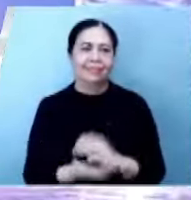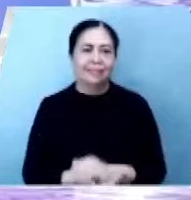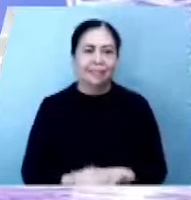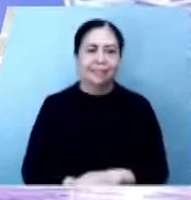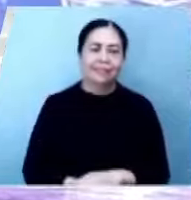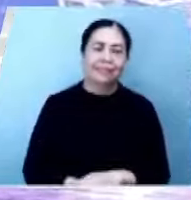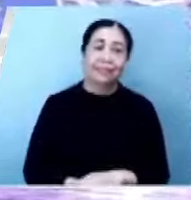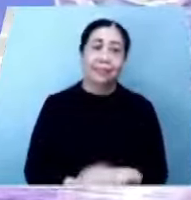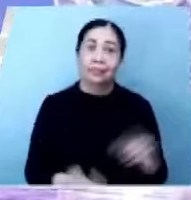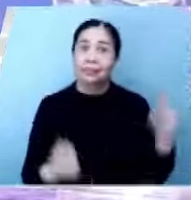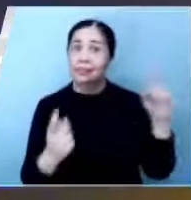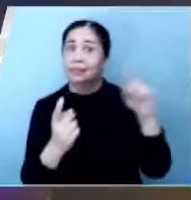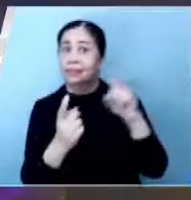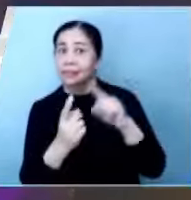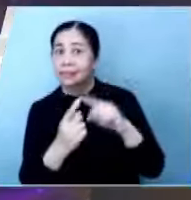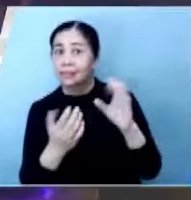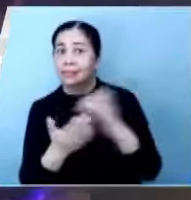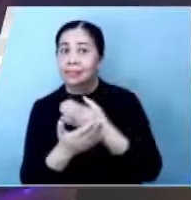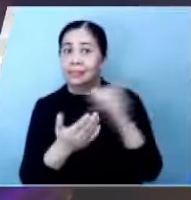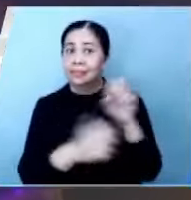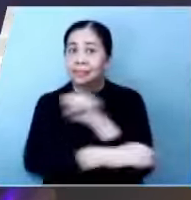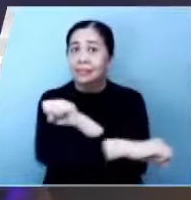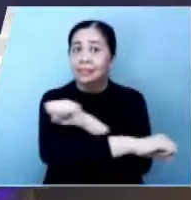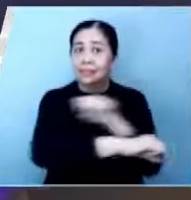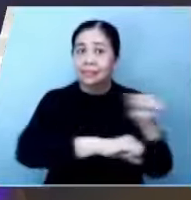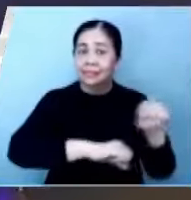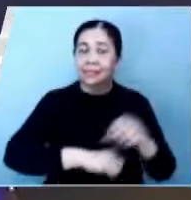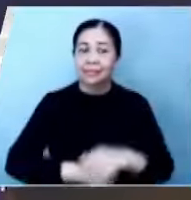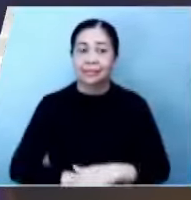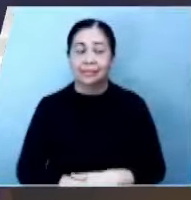Hanggang sa concert stage.